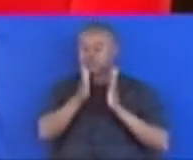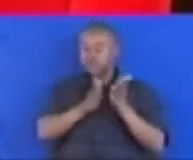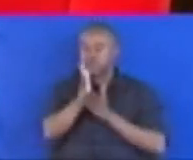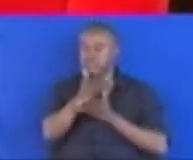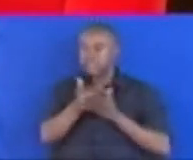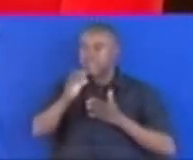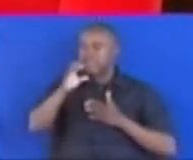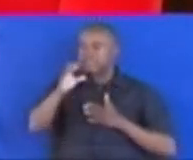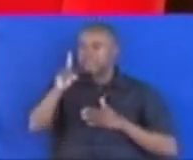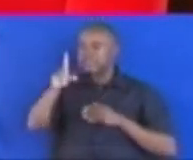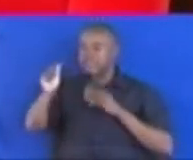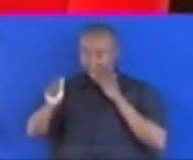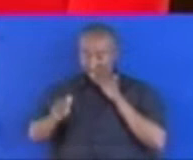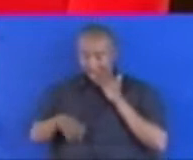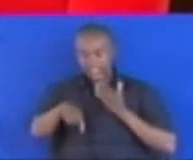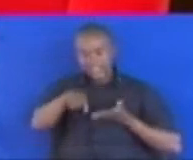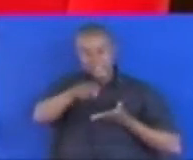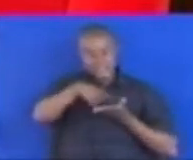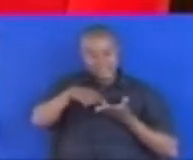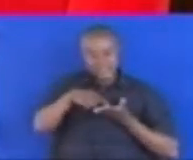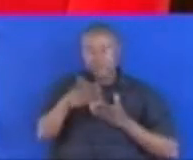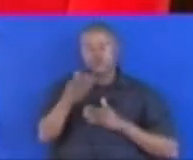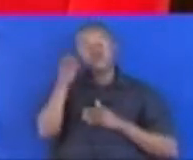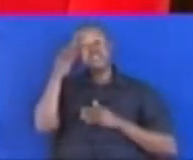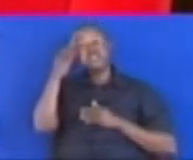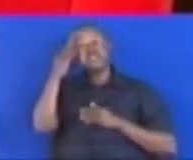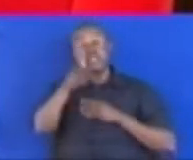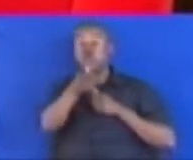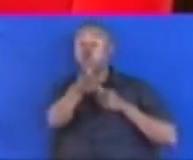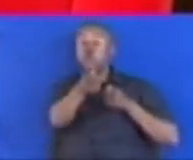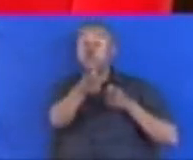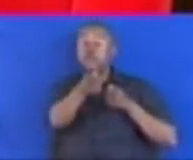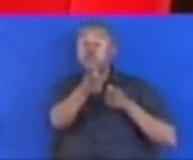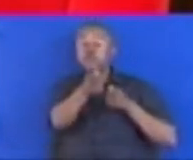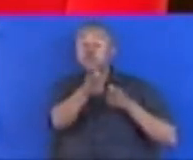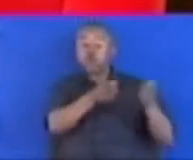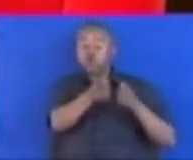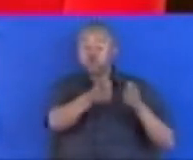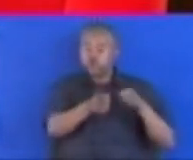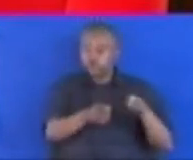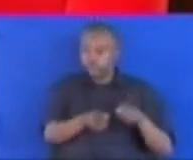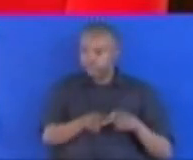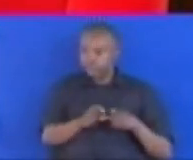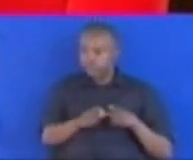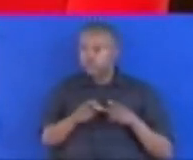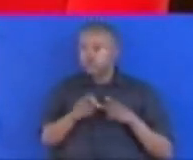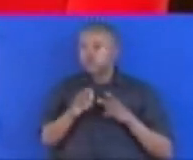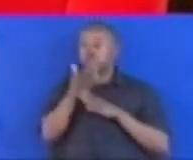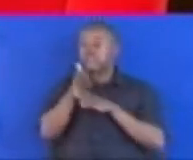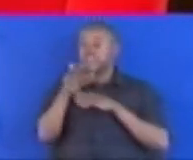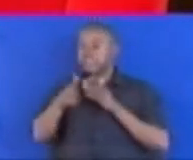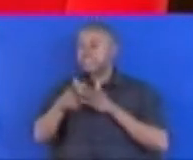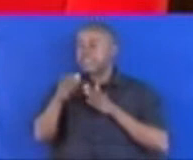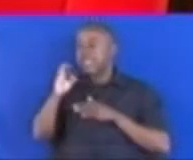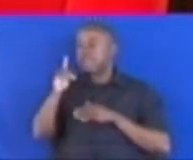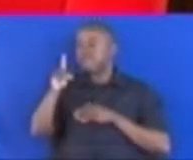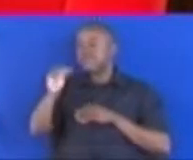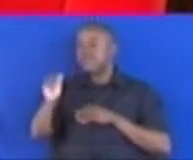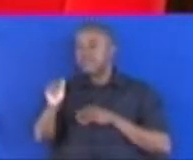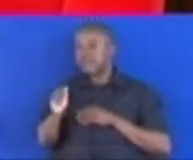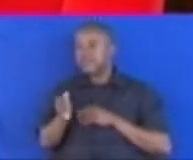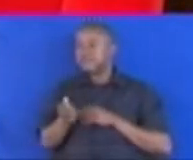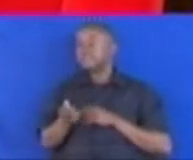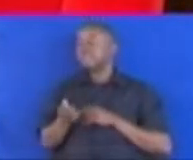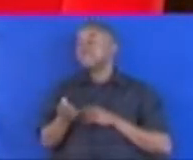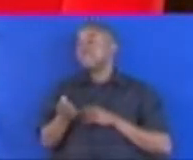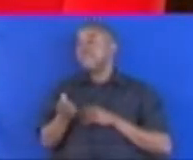Maana yake Center of Disease and Control and Prevention. Shirika lingine linaitwa FDA ambao ni Food and Drug